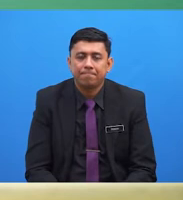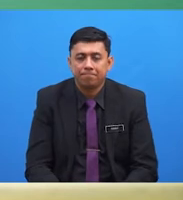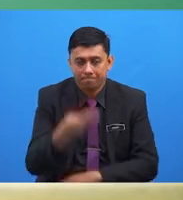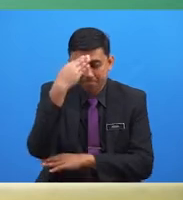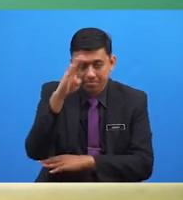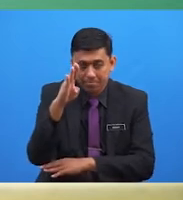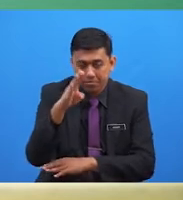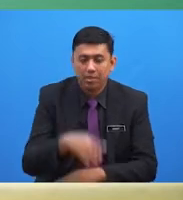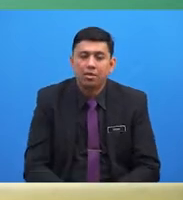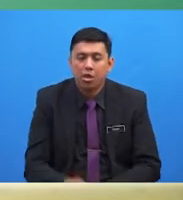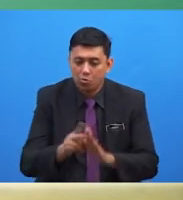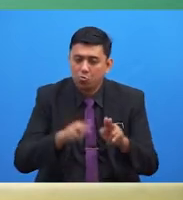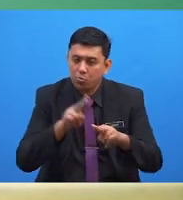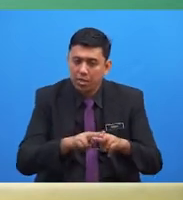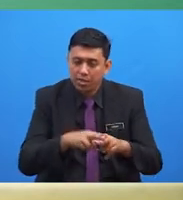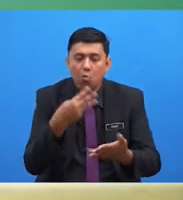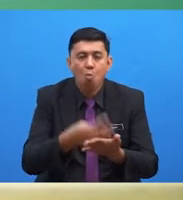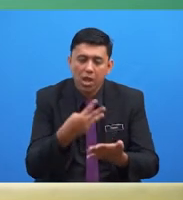Bagi penyata kedudukan kewangan pula,